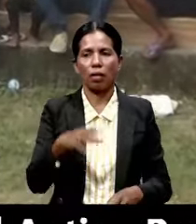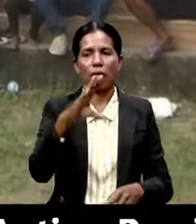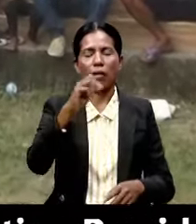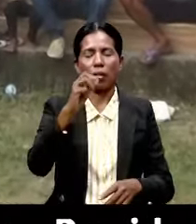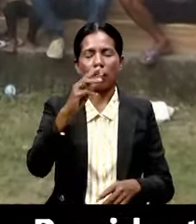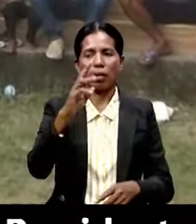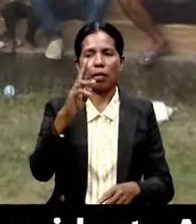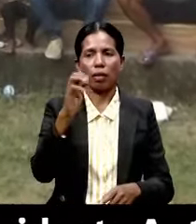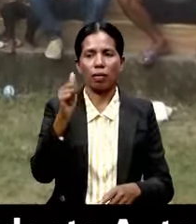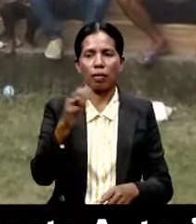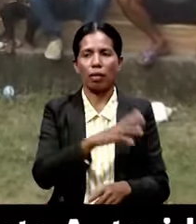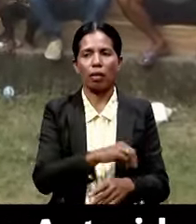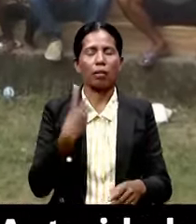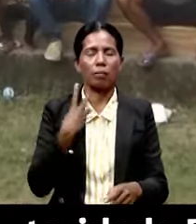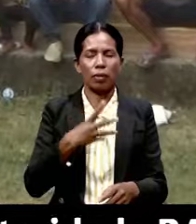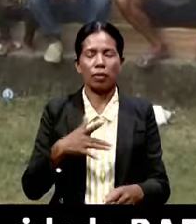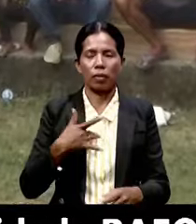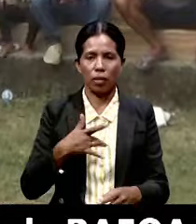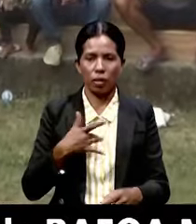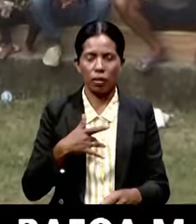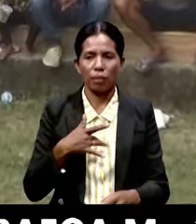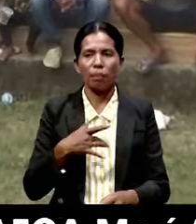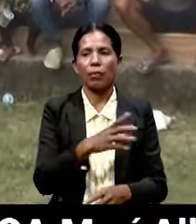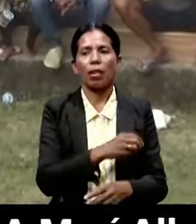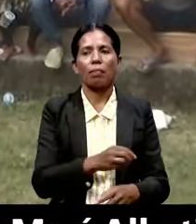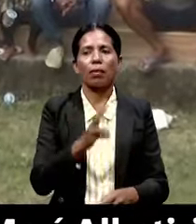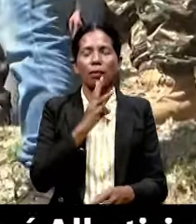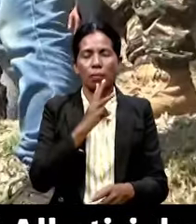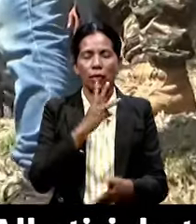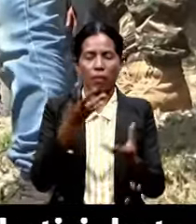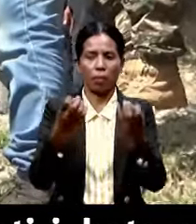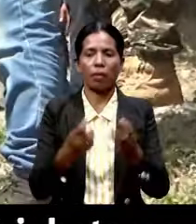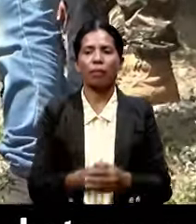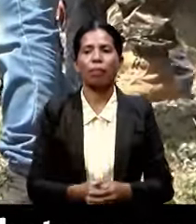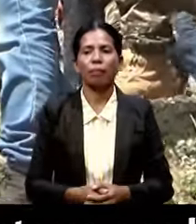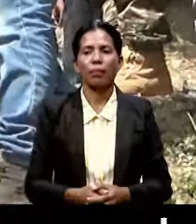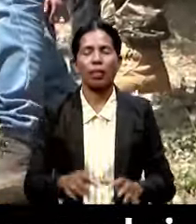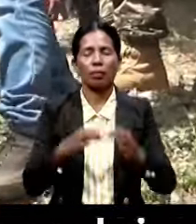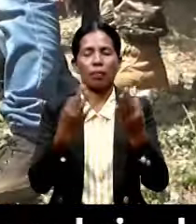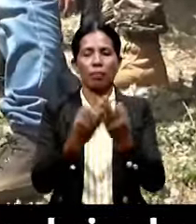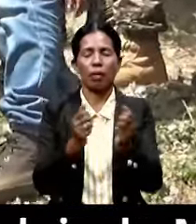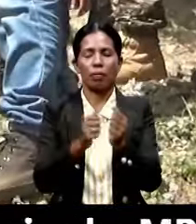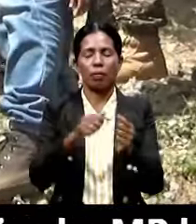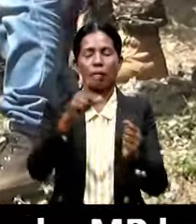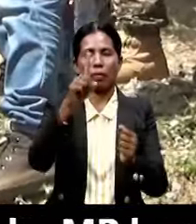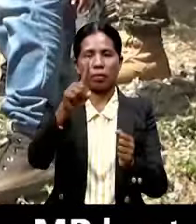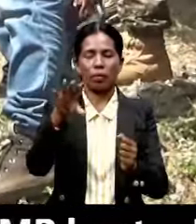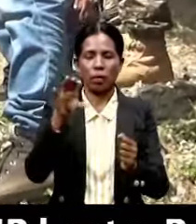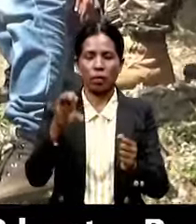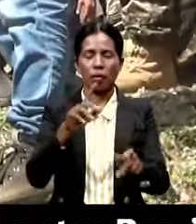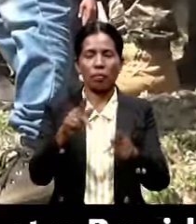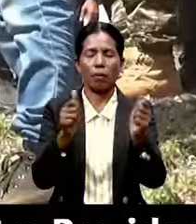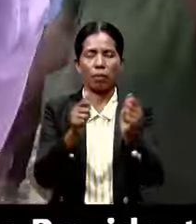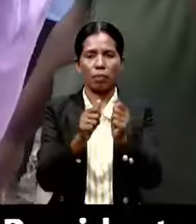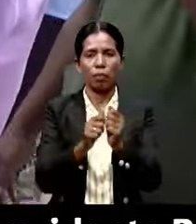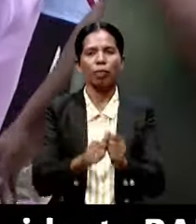sinti fresco mata tambah aminya sinti ripu ho be aldea Karaumate iha uma kain atu satresin ho populasang rihun